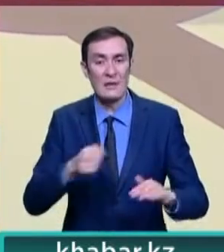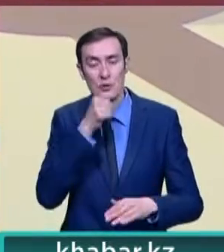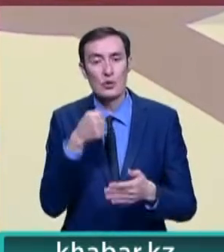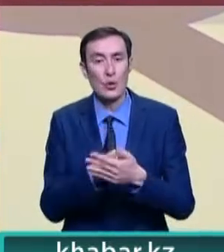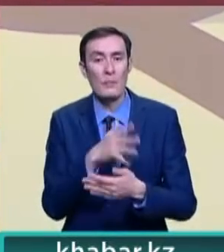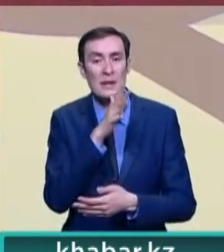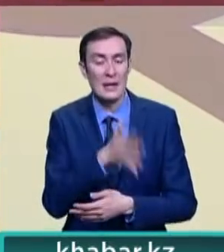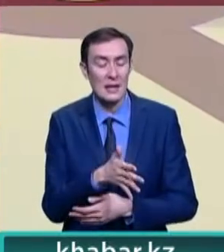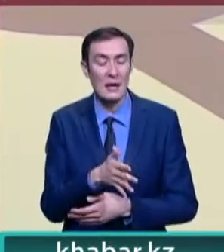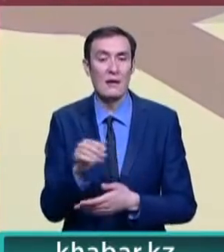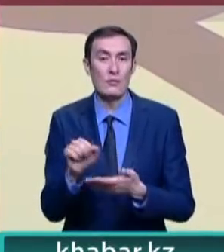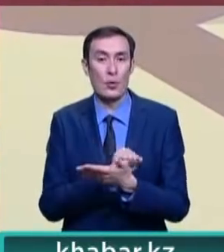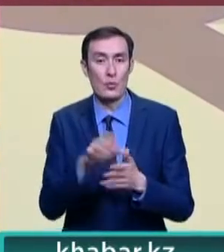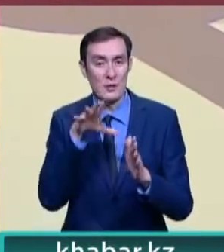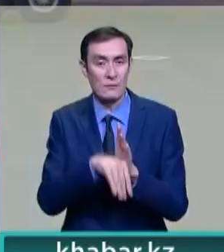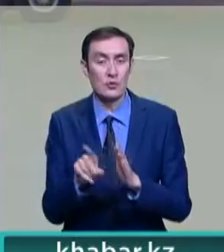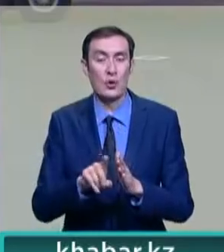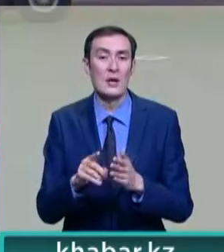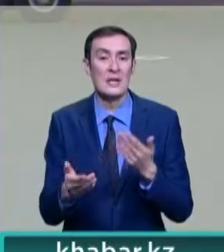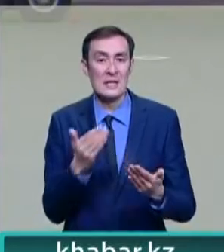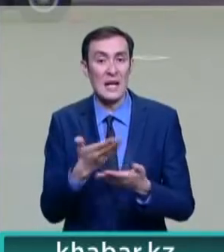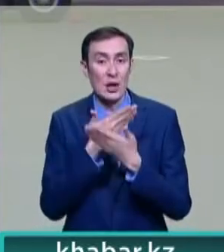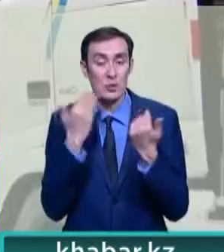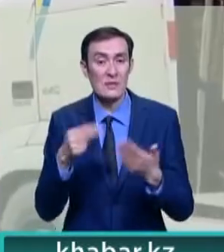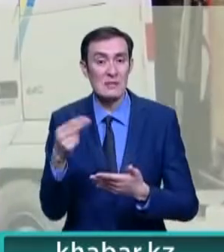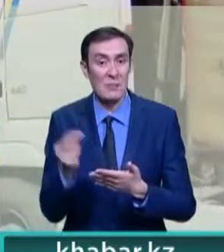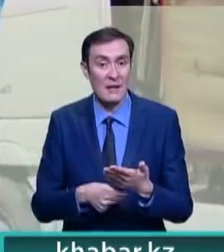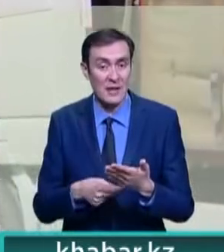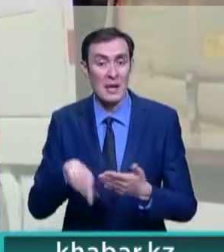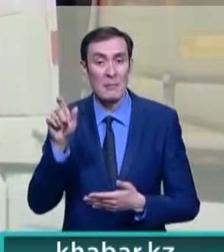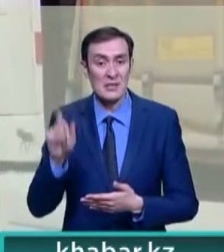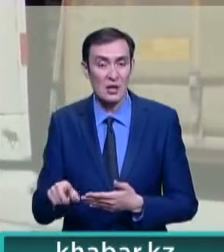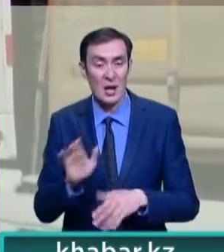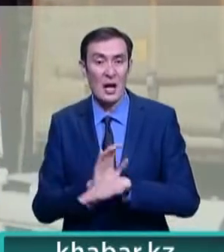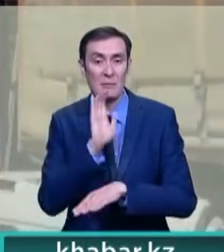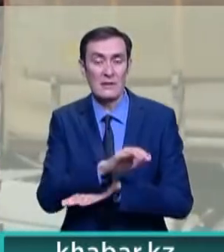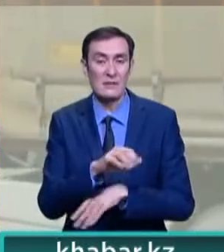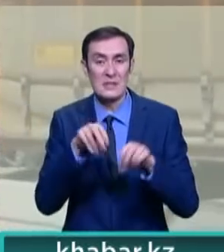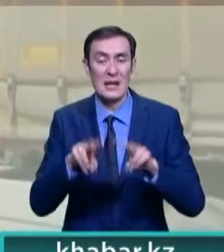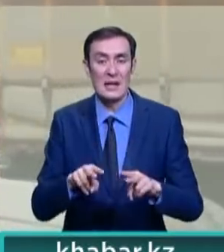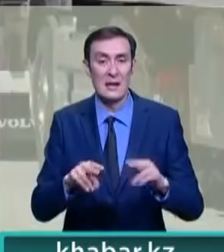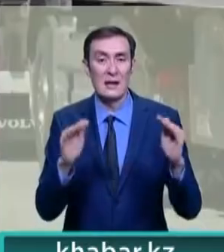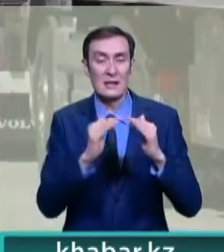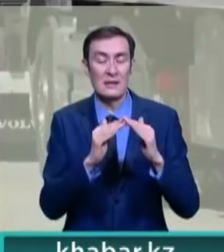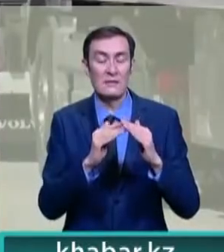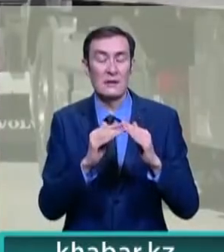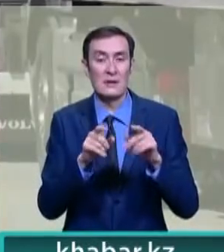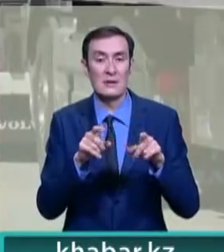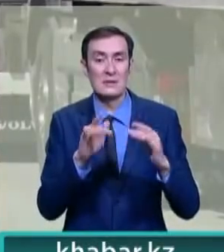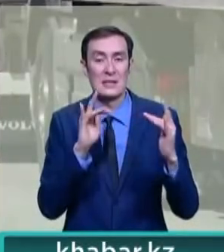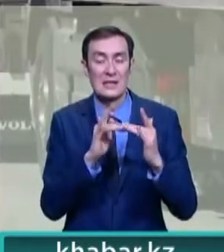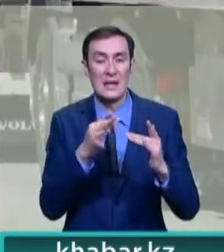до 5 лет. В документе отмечается, в случае отсутствия справки, пассажиров отправляют в карантинный стационар на 3 суток